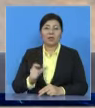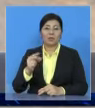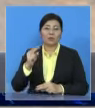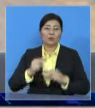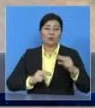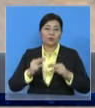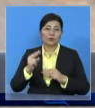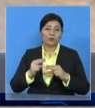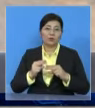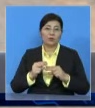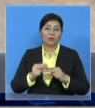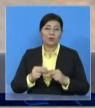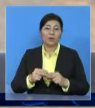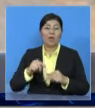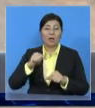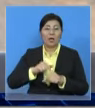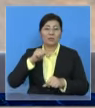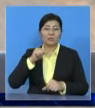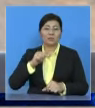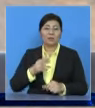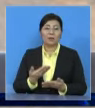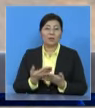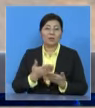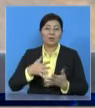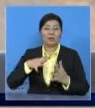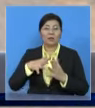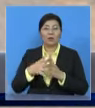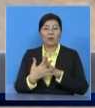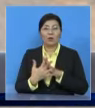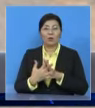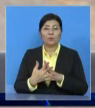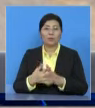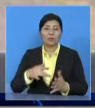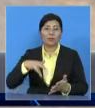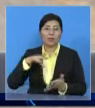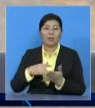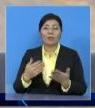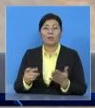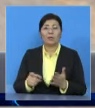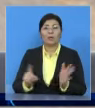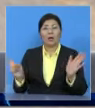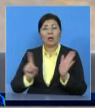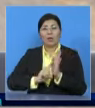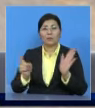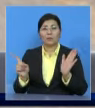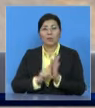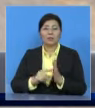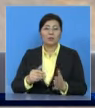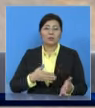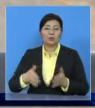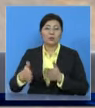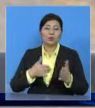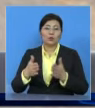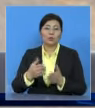күйіне үлкен әсер етеді. Мысалға аудан мен қаламен қарым қатынастың өзіне мысалға жолымыз жақсарып